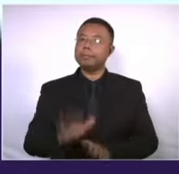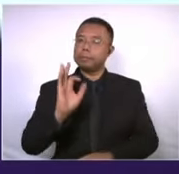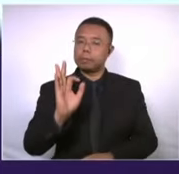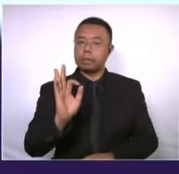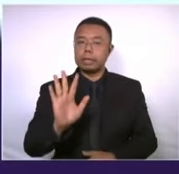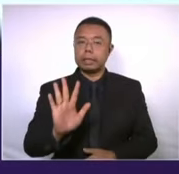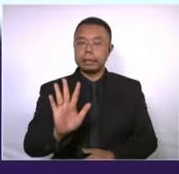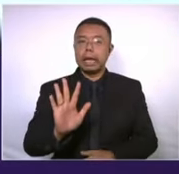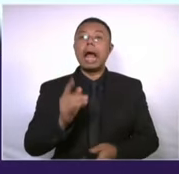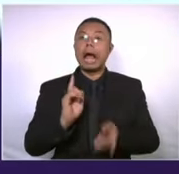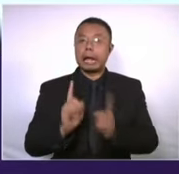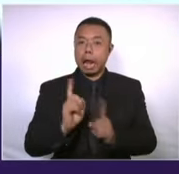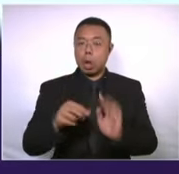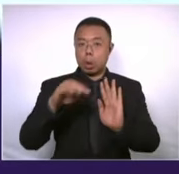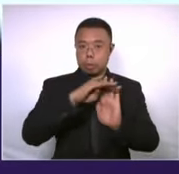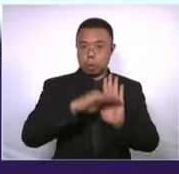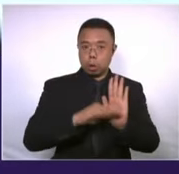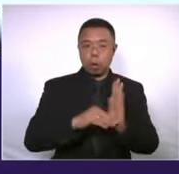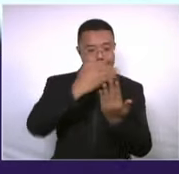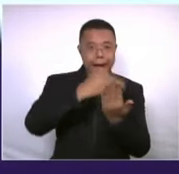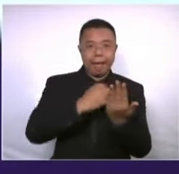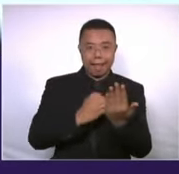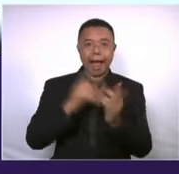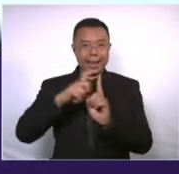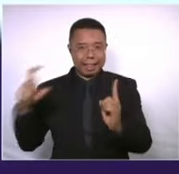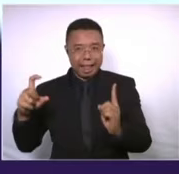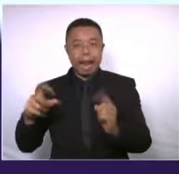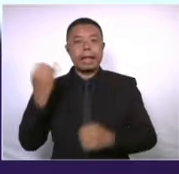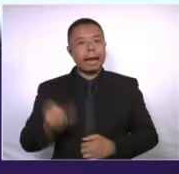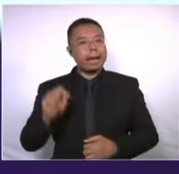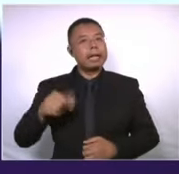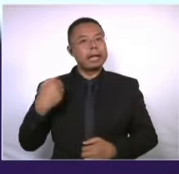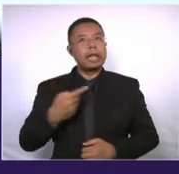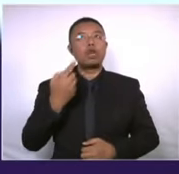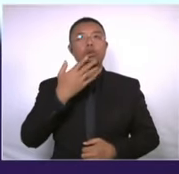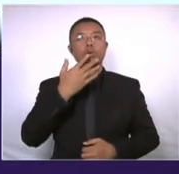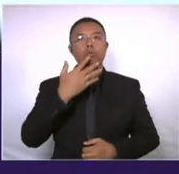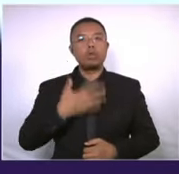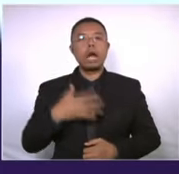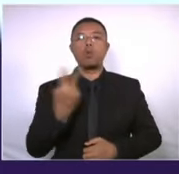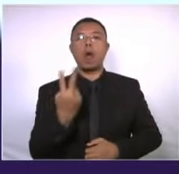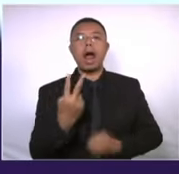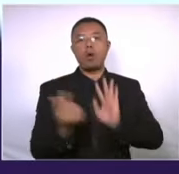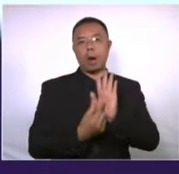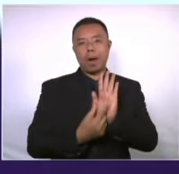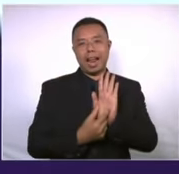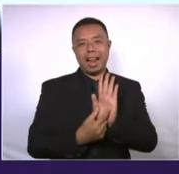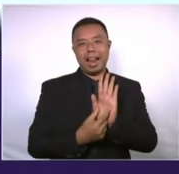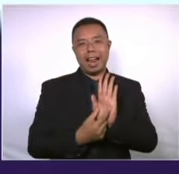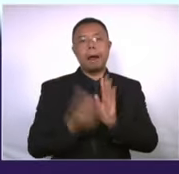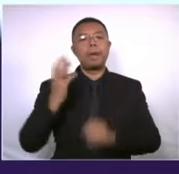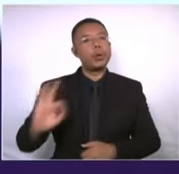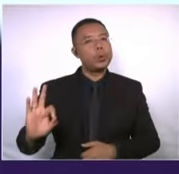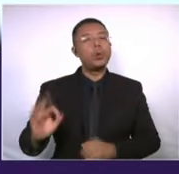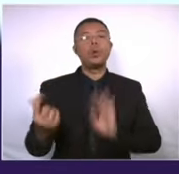baik Kalau kebijakan data digital yang terakhir ini kita sudah punya dua undang-undang yang baru